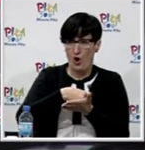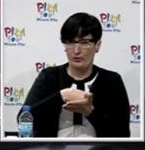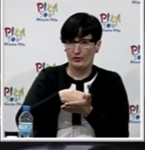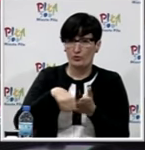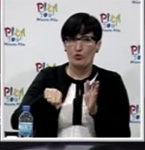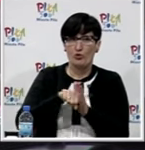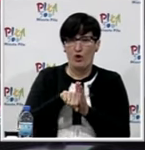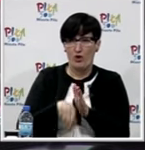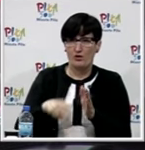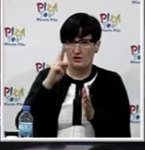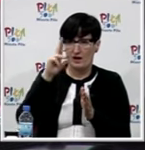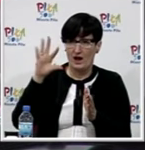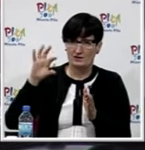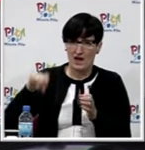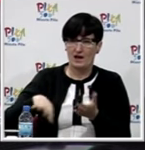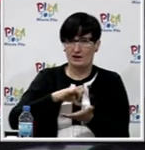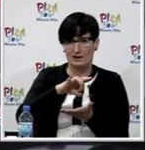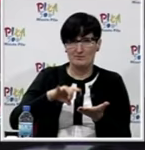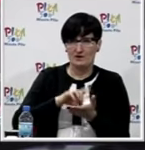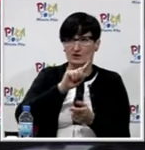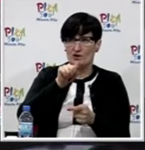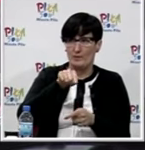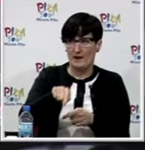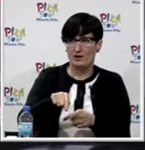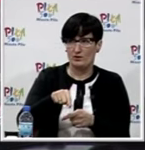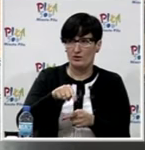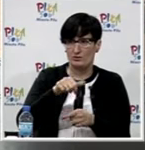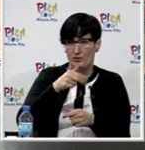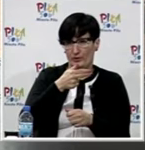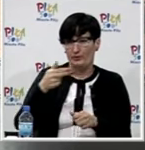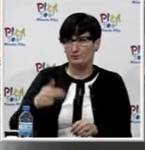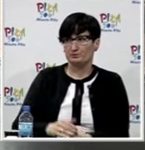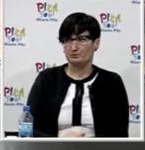do budżetu gminy z tego tytułu? Dziękuję bardzo. Ja przekazuję już tak.